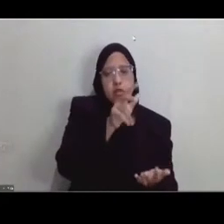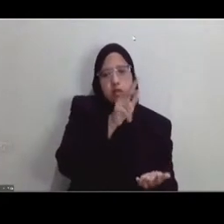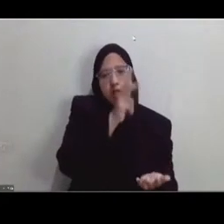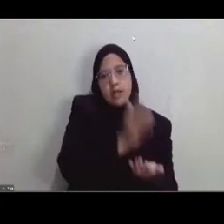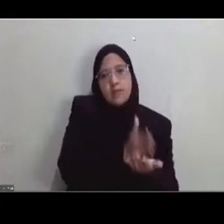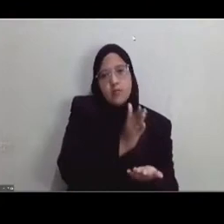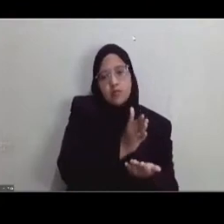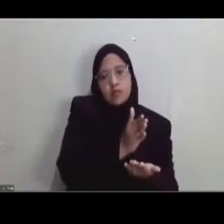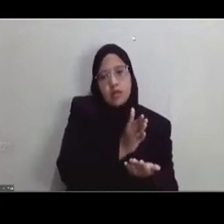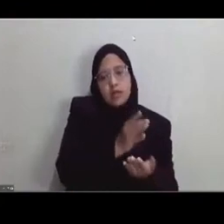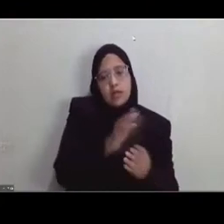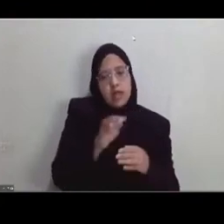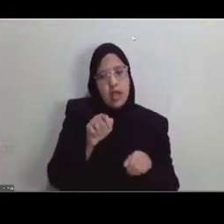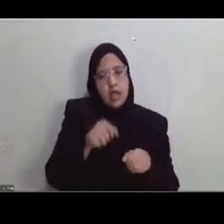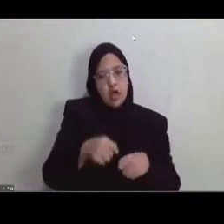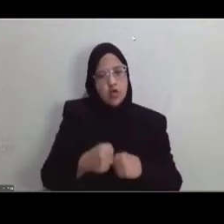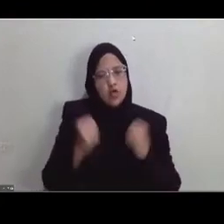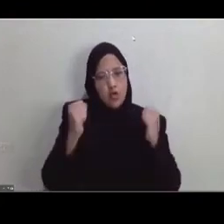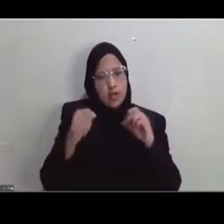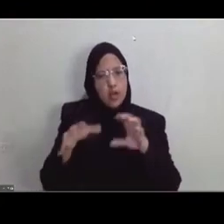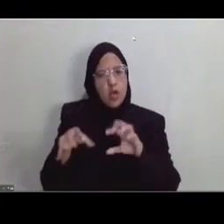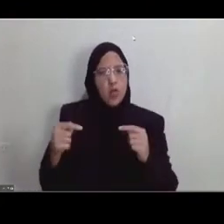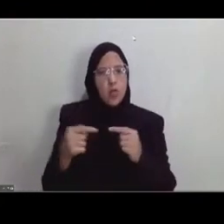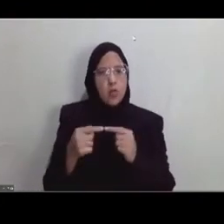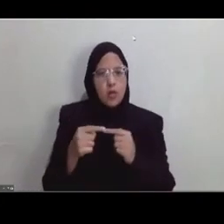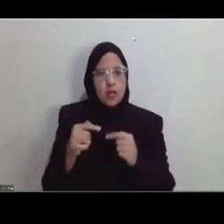kepusanuka dan is